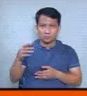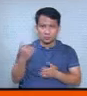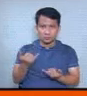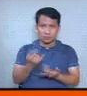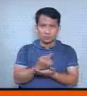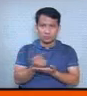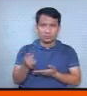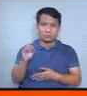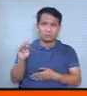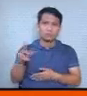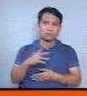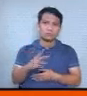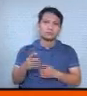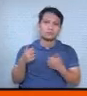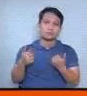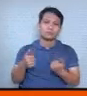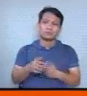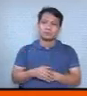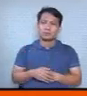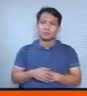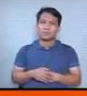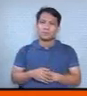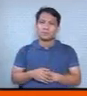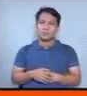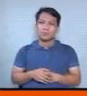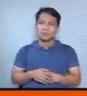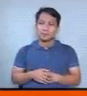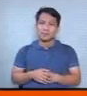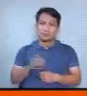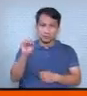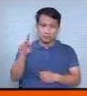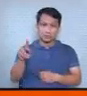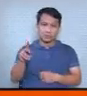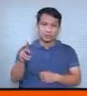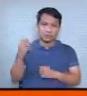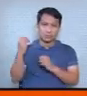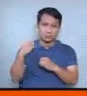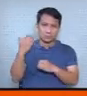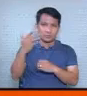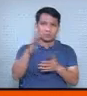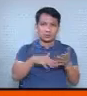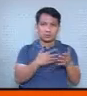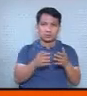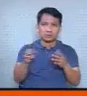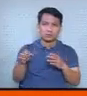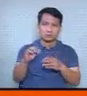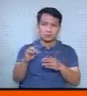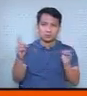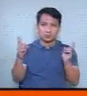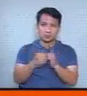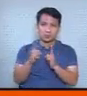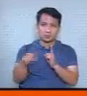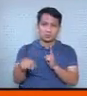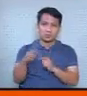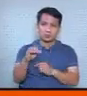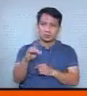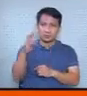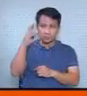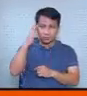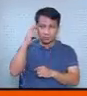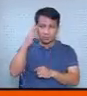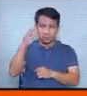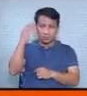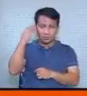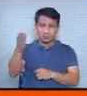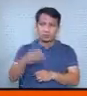week. Yes, sir. Okay, ganito na lang po. Okay, sir. Yes, sir. Okay. Asahan po namin na, sir Rudy. Rudy, yes, sir.